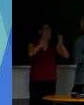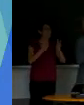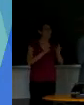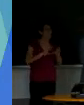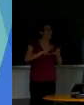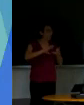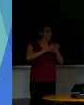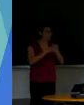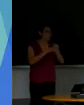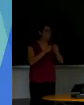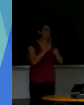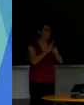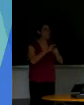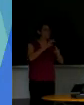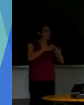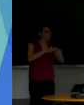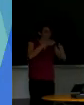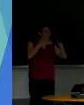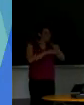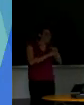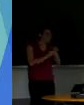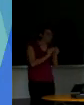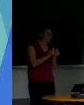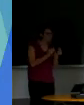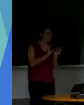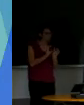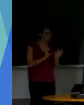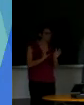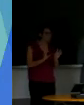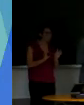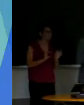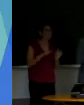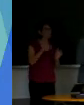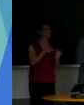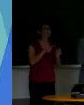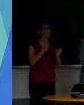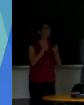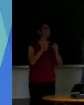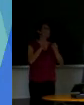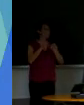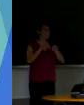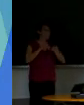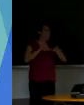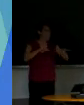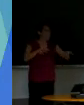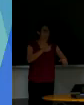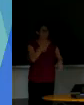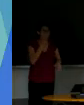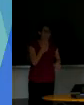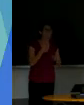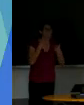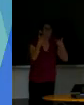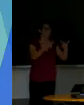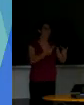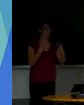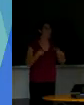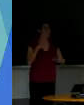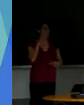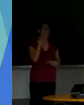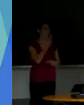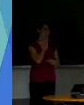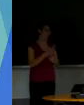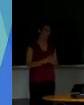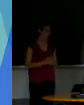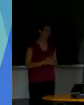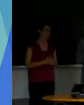il cui obiettivo ultimo è quello di migliorare la qualità della vita delle persone. E poi alla fine questo, diciamo, è l'obiettivo che ci si pone: